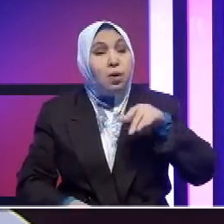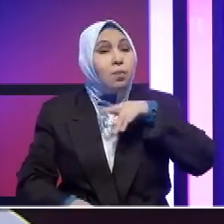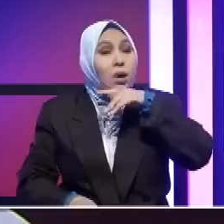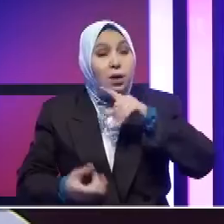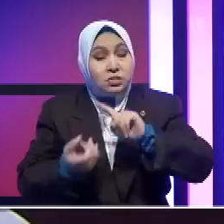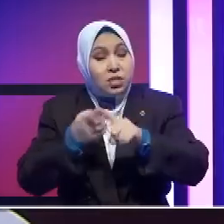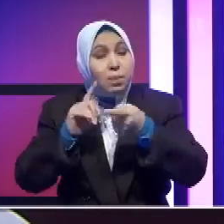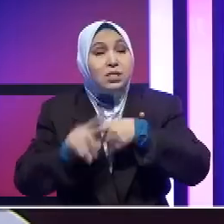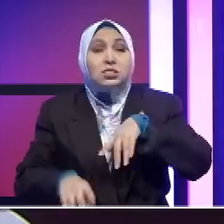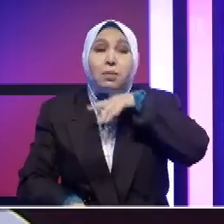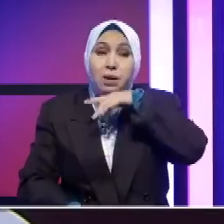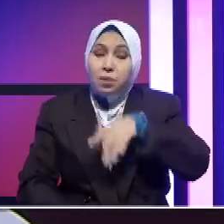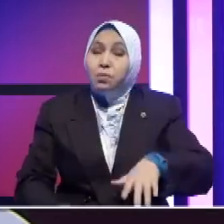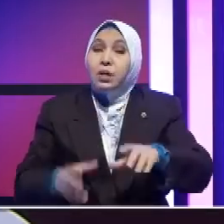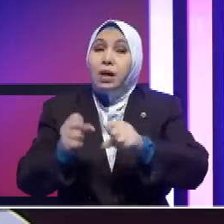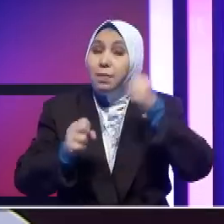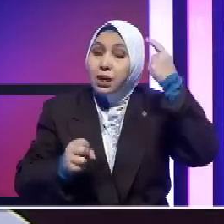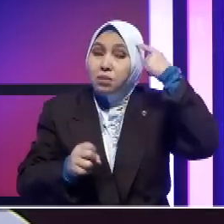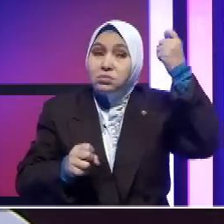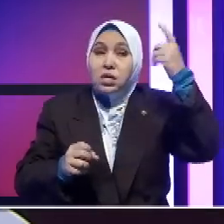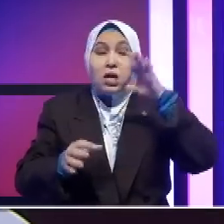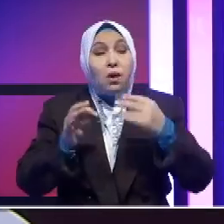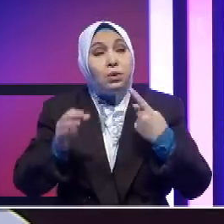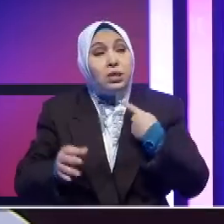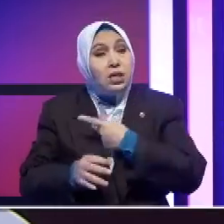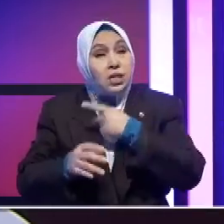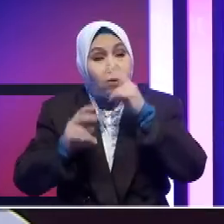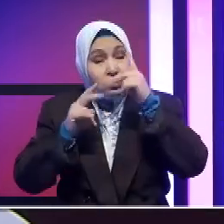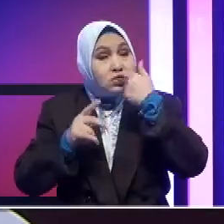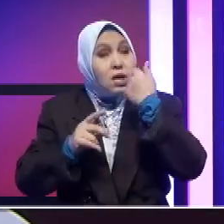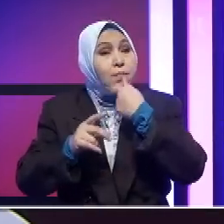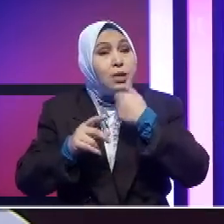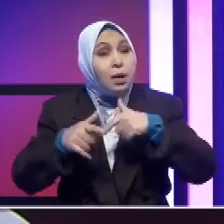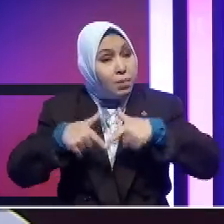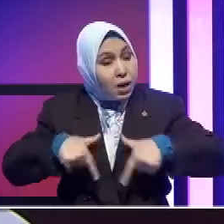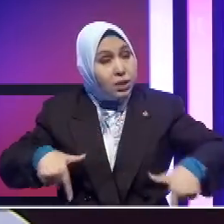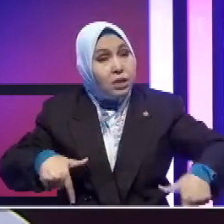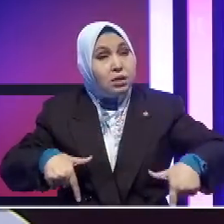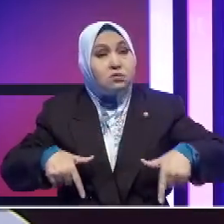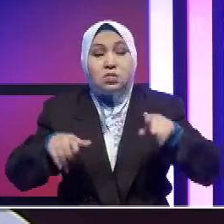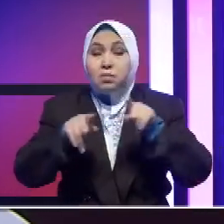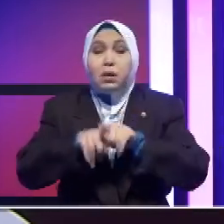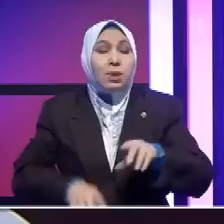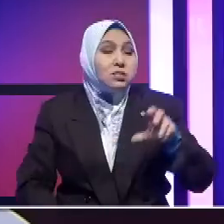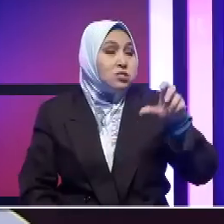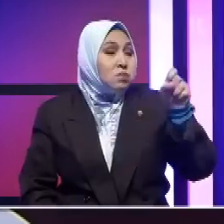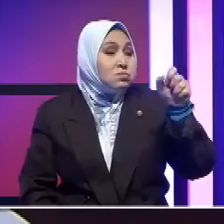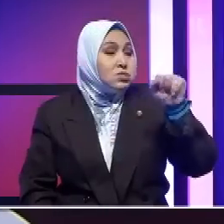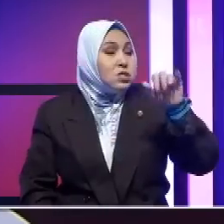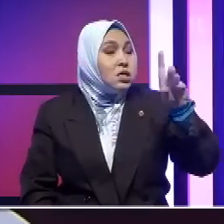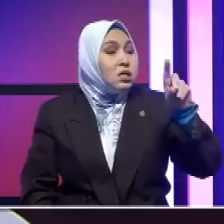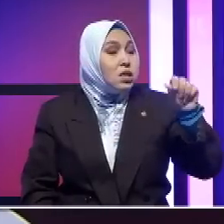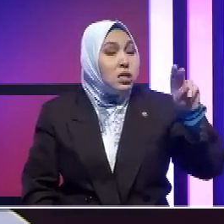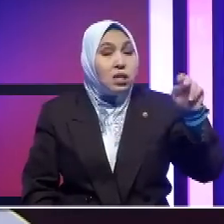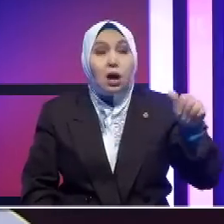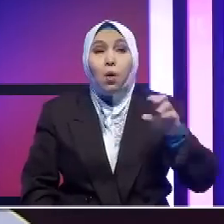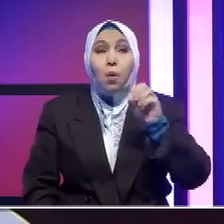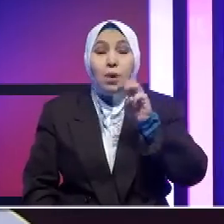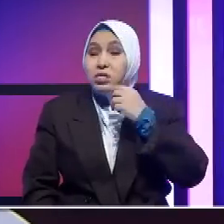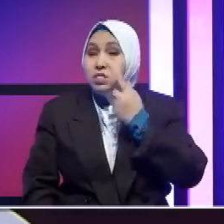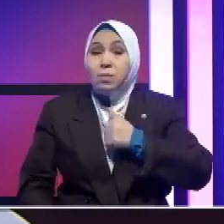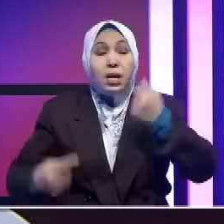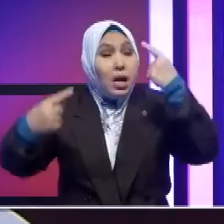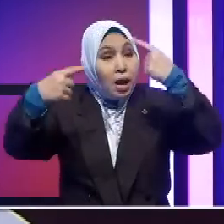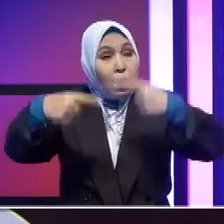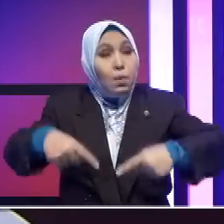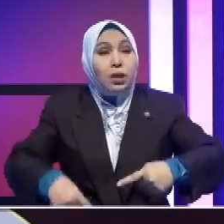pun mendapat inspirasi, Ustaz. Ya. Ya, kalau kita tengok siapakah yang berani pada zaman Nabi itu seperti Saidina Umar, kan? Siapa sahaja yang melawan pada